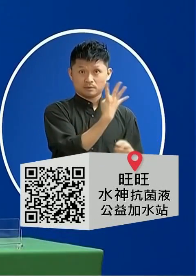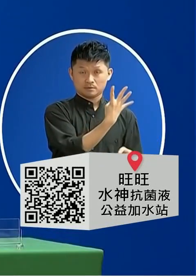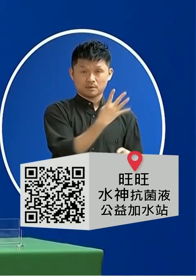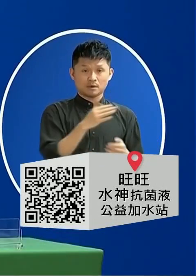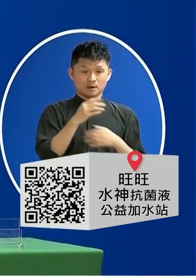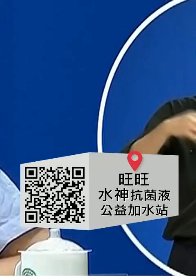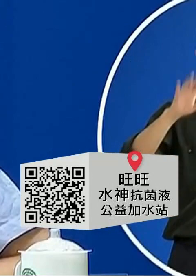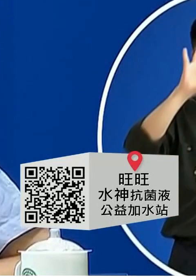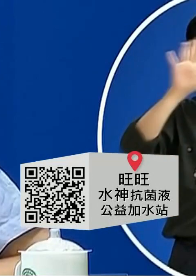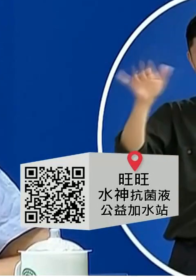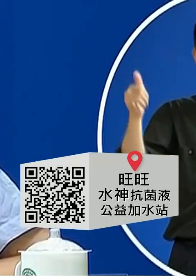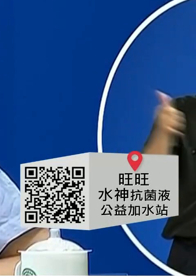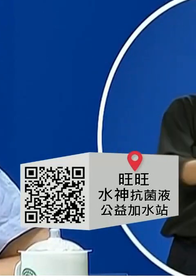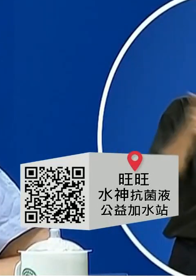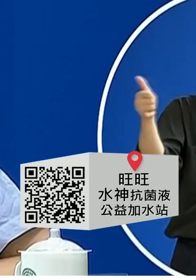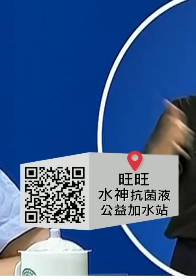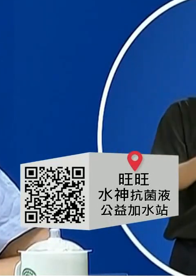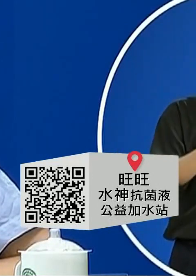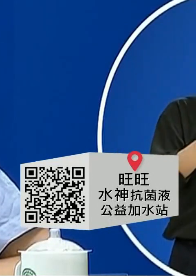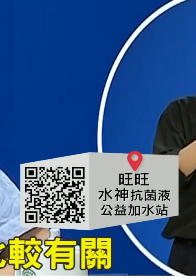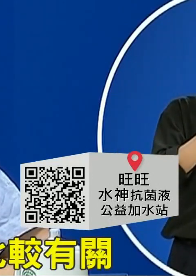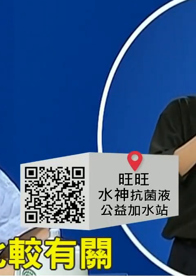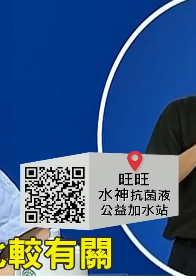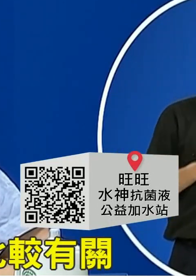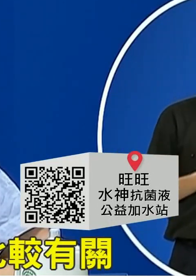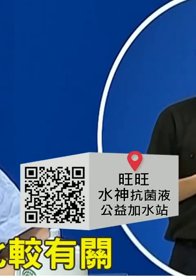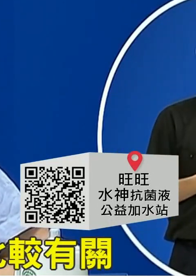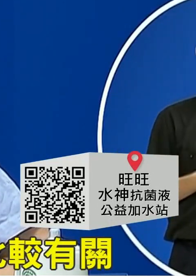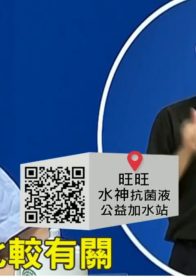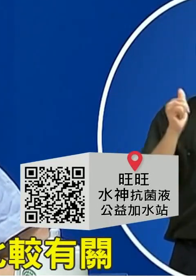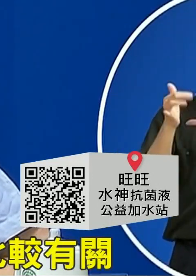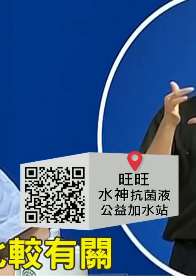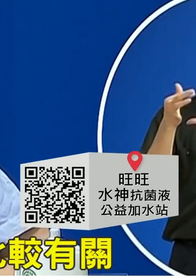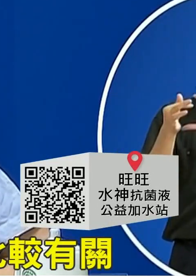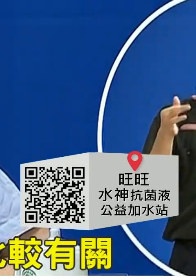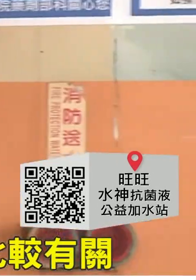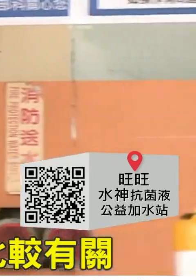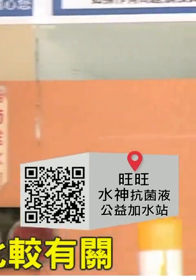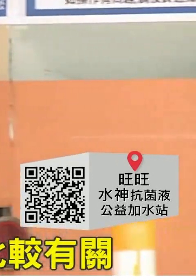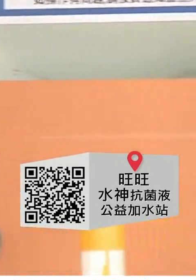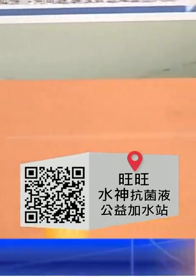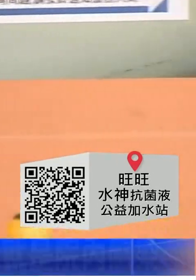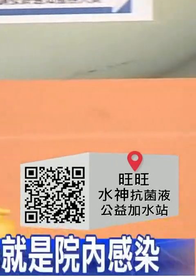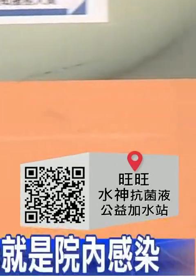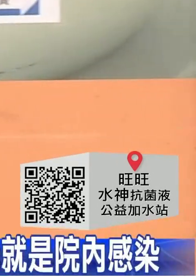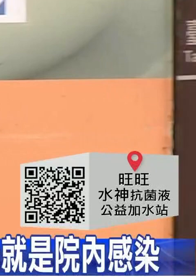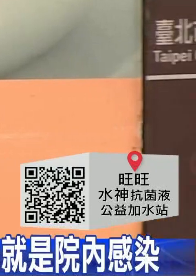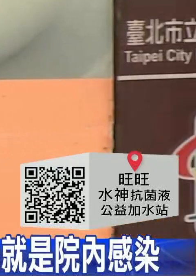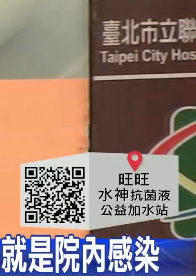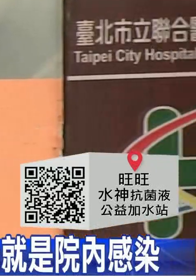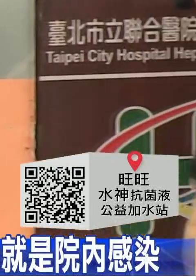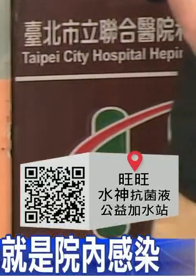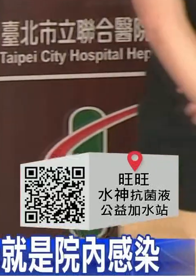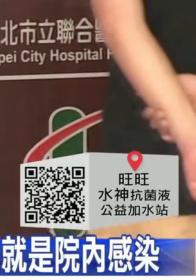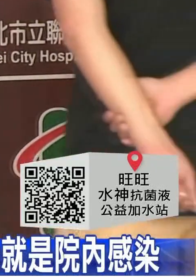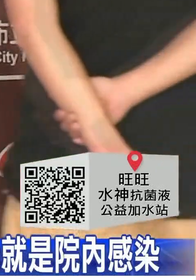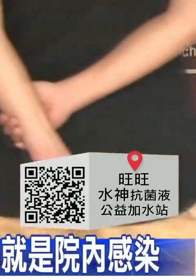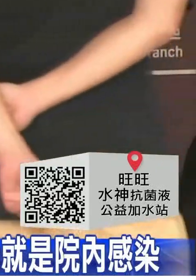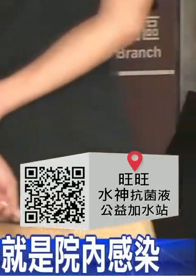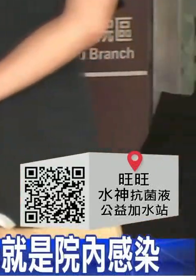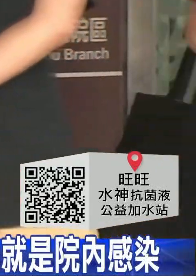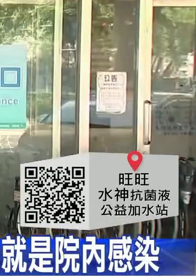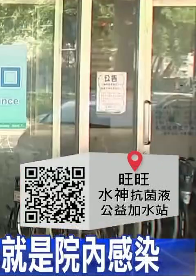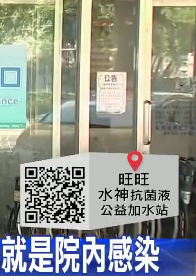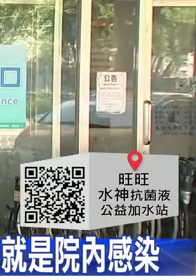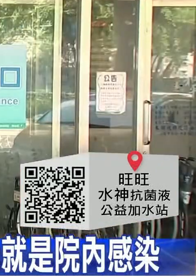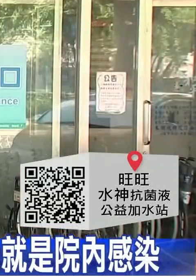目前是确诊。员工确诊的话，大概就是跟社区的这个疫情比较关。 专家认为，和平医院一不小心可能成为布